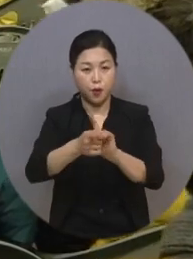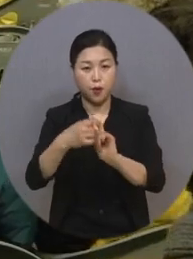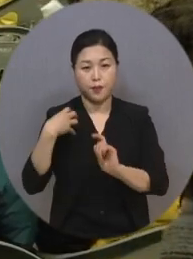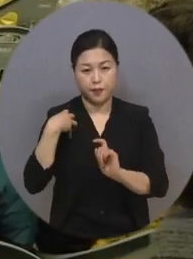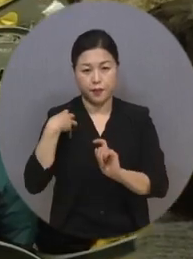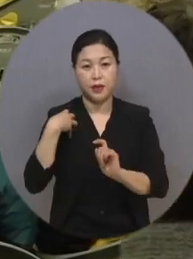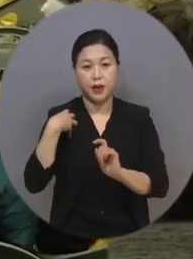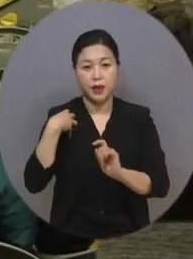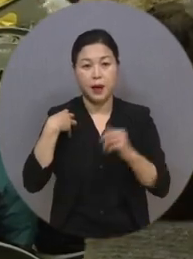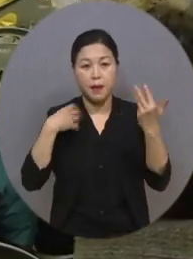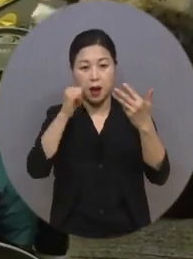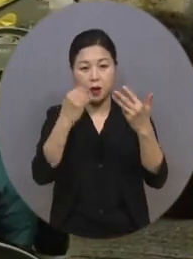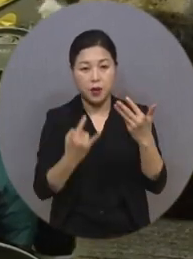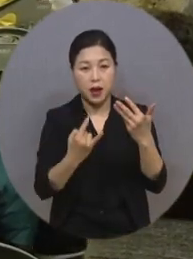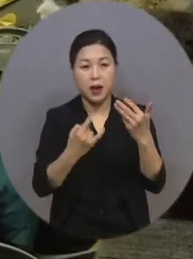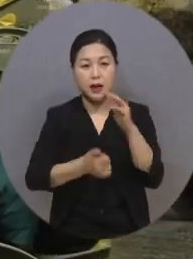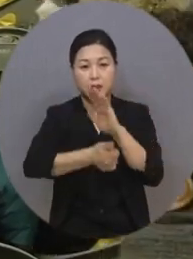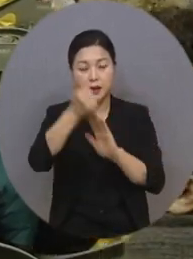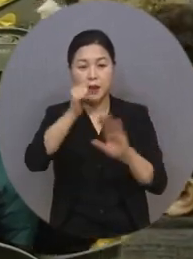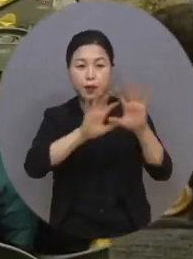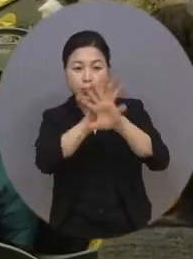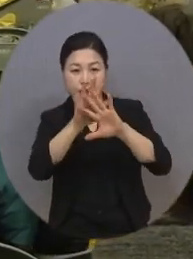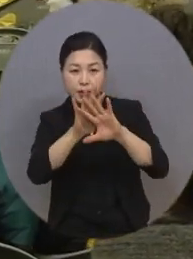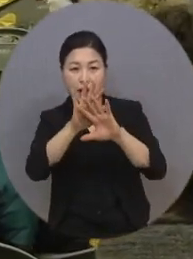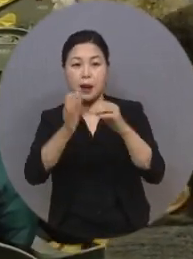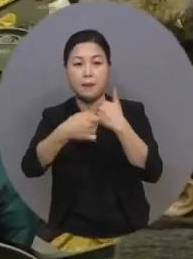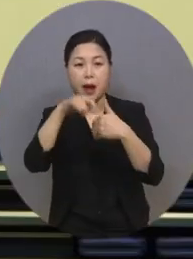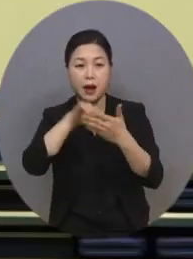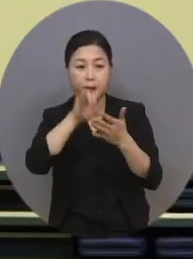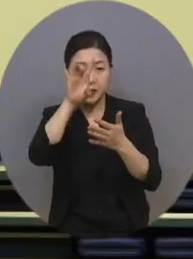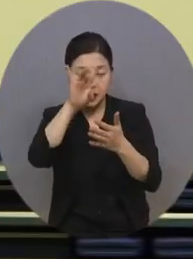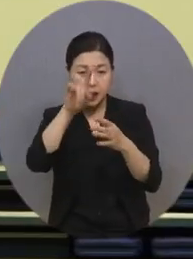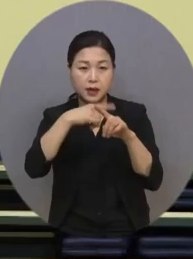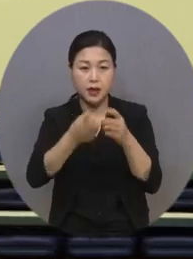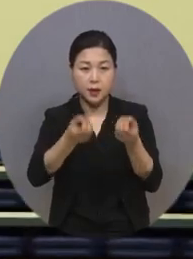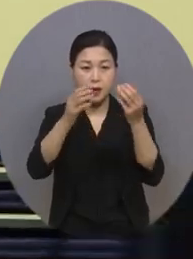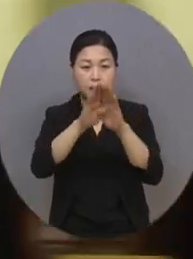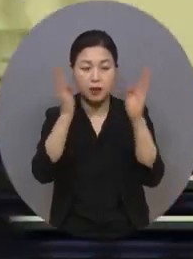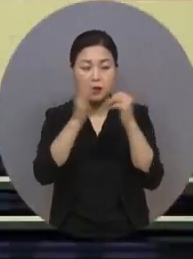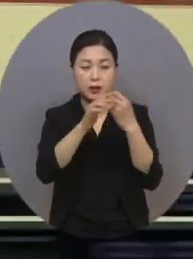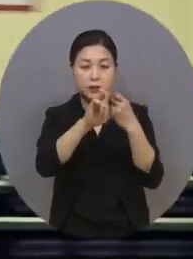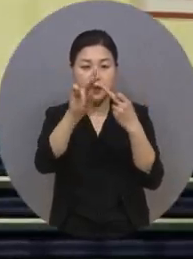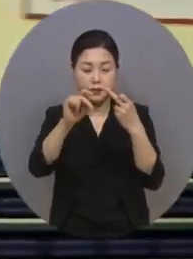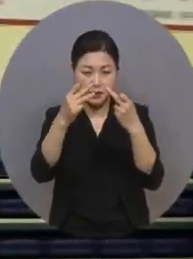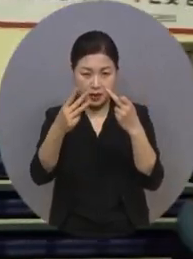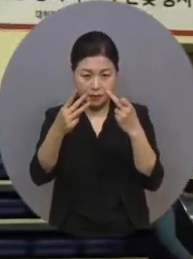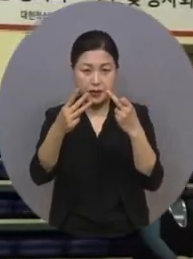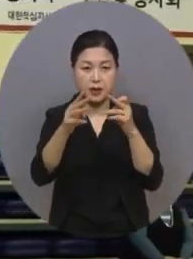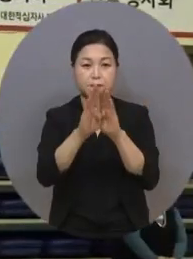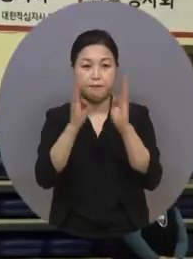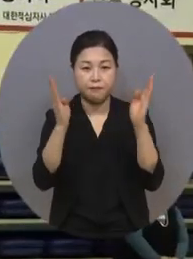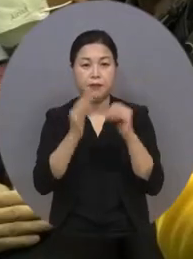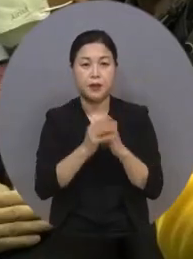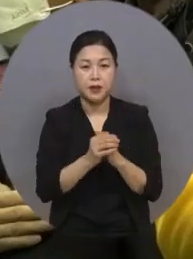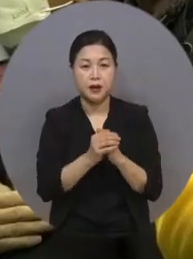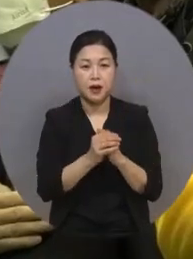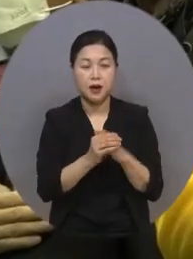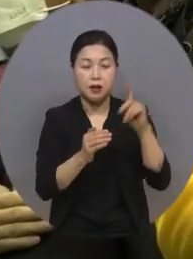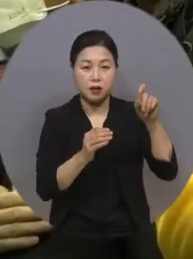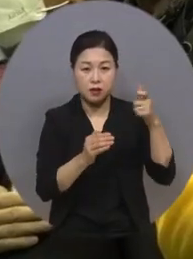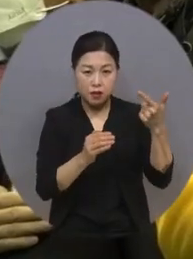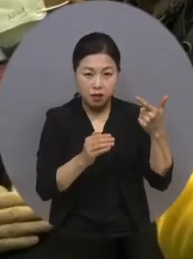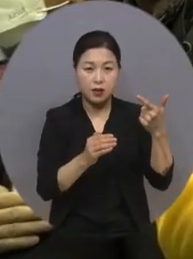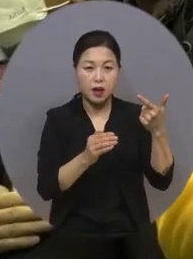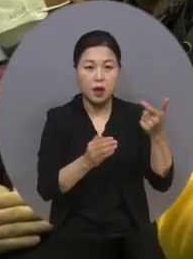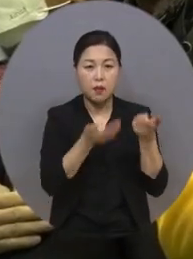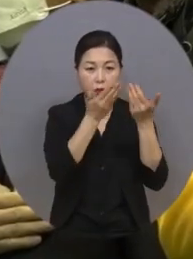희망풍차 한마음대회가 23일 원주시 치학체육관에서 열렸습니다. 이번 행사에는 원주시 내 16개 봉사회 회원들과 원광수